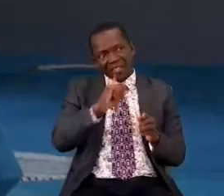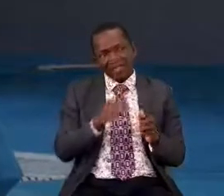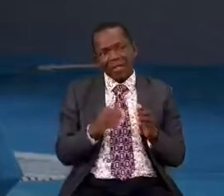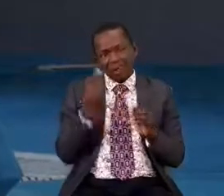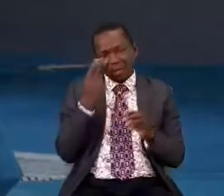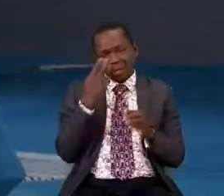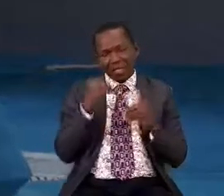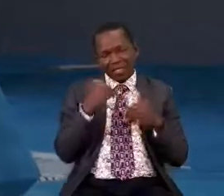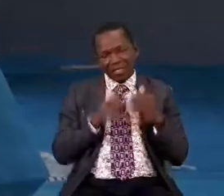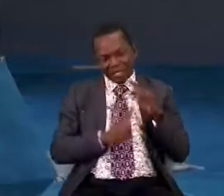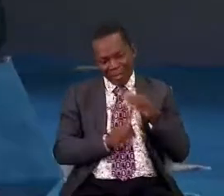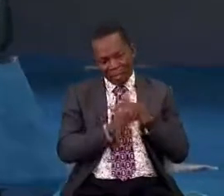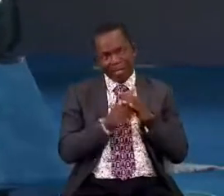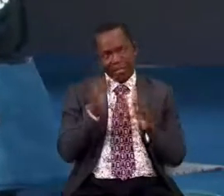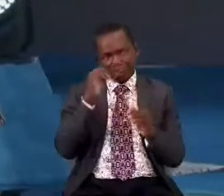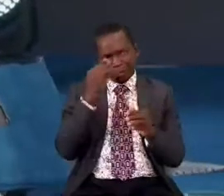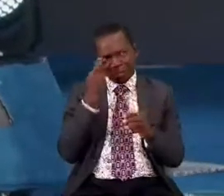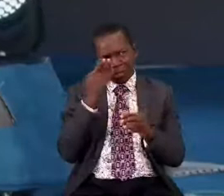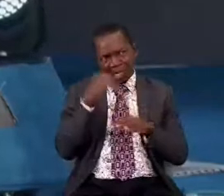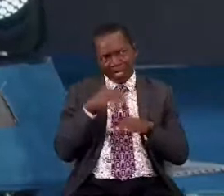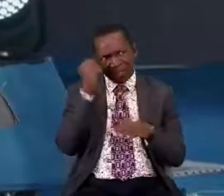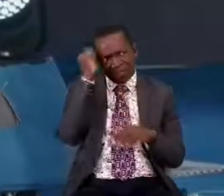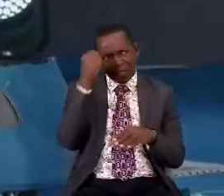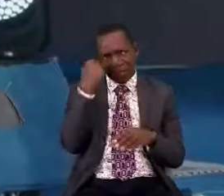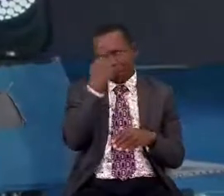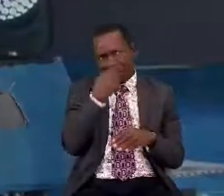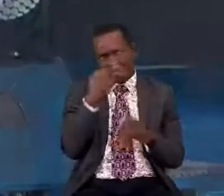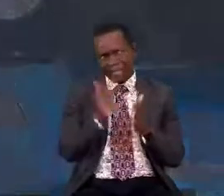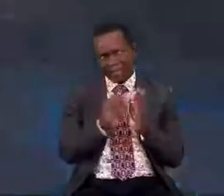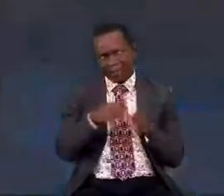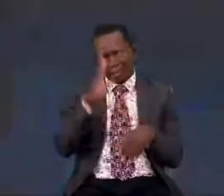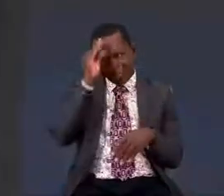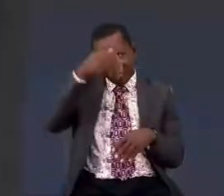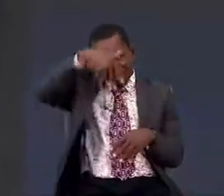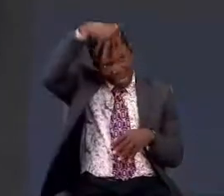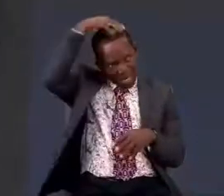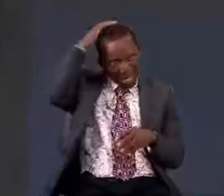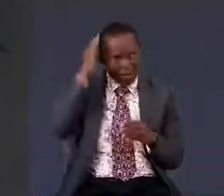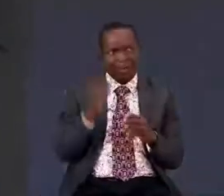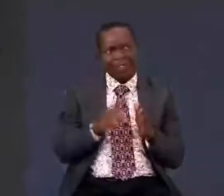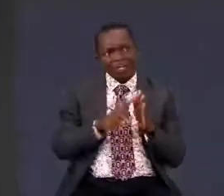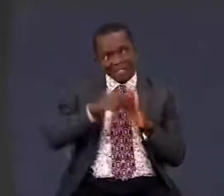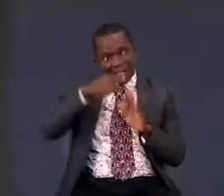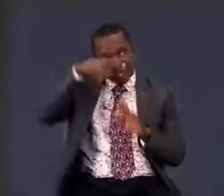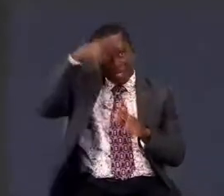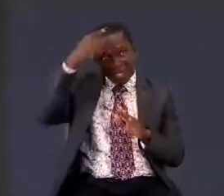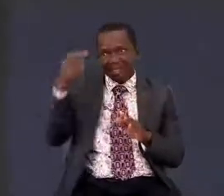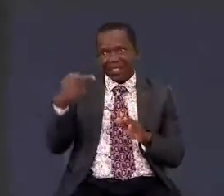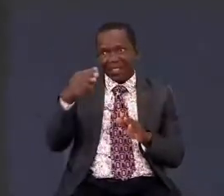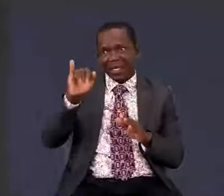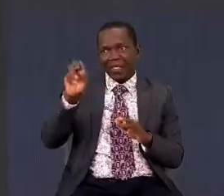ça c'est un géant, ça c'est un Goliath. Mais si tu fais face à la